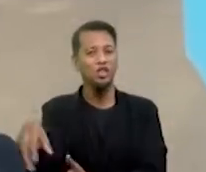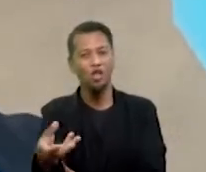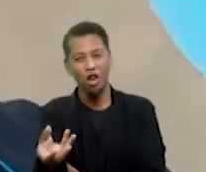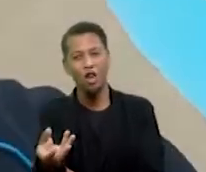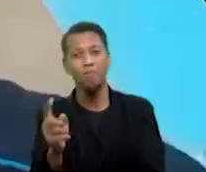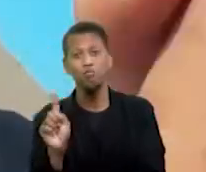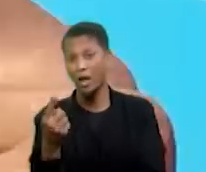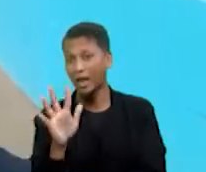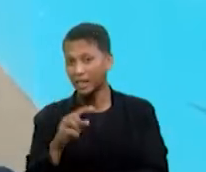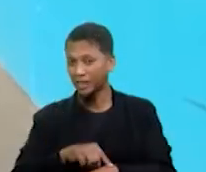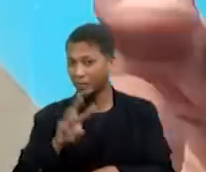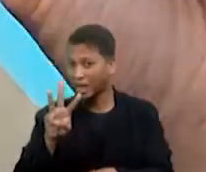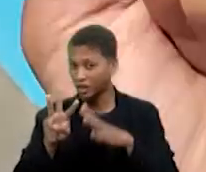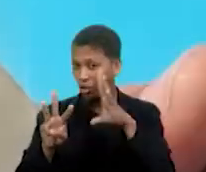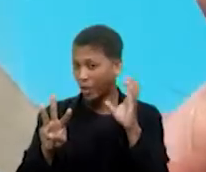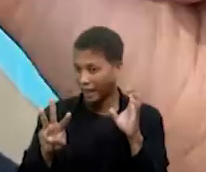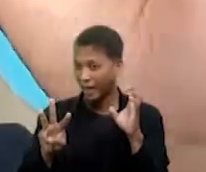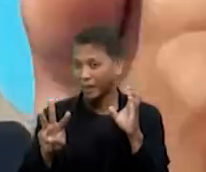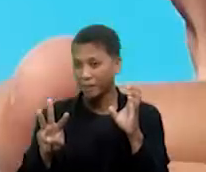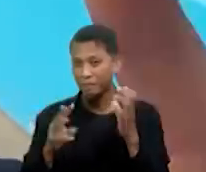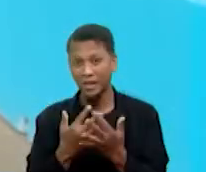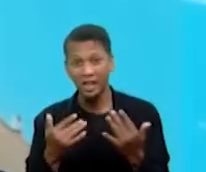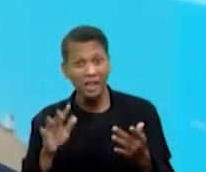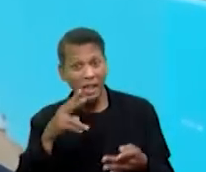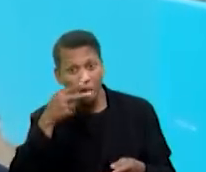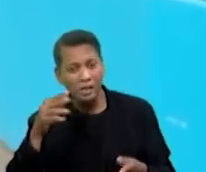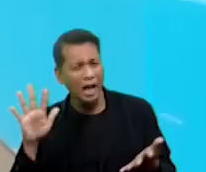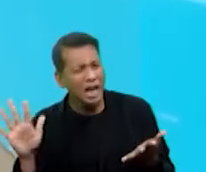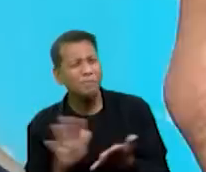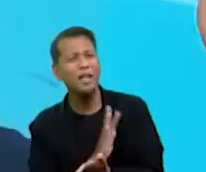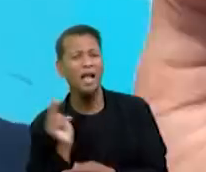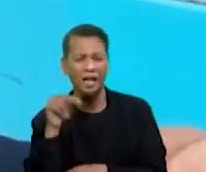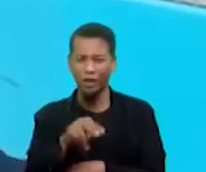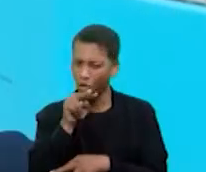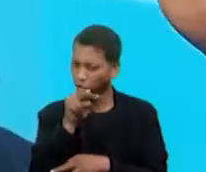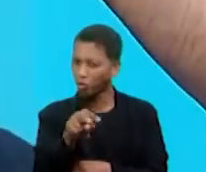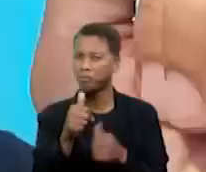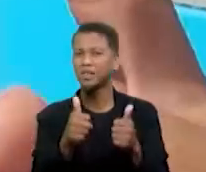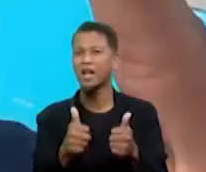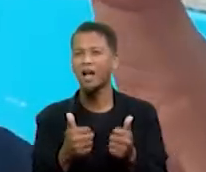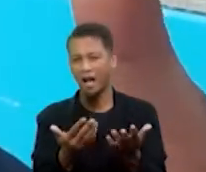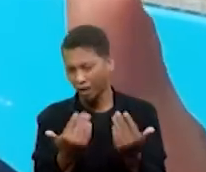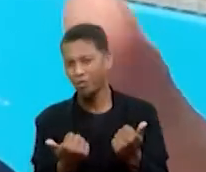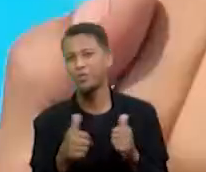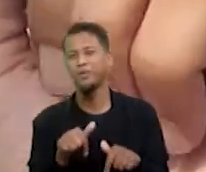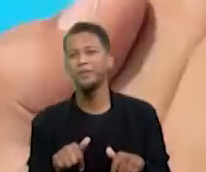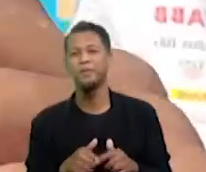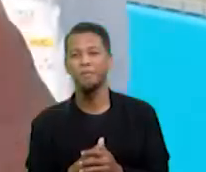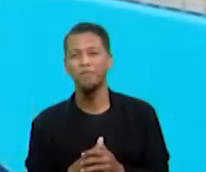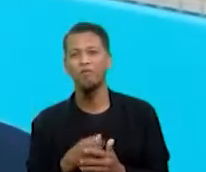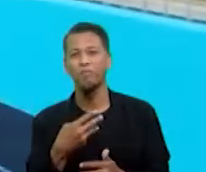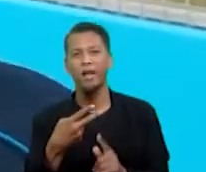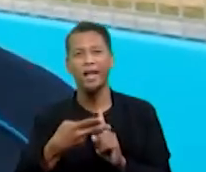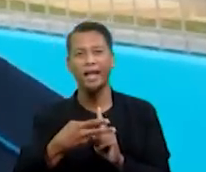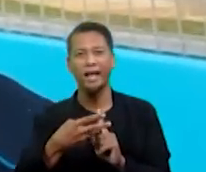sore. Jadi untuk Anda warga Indonesia, ini kesempatan pertama, ajang internasional pertama di Indonesia. Terus ikuti saya, ajang balapan Formula E di kawasan